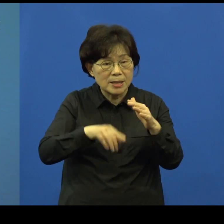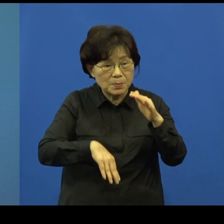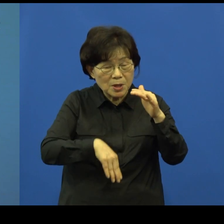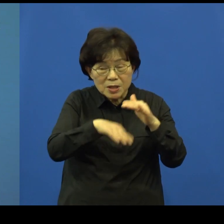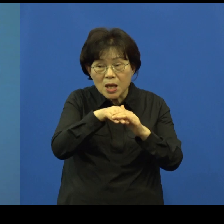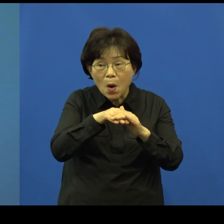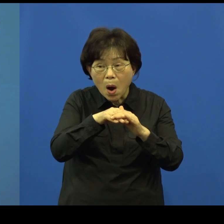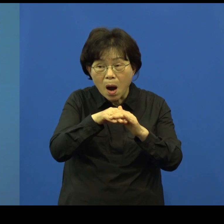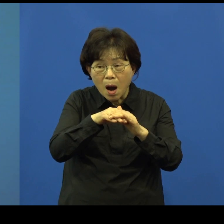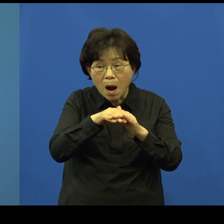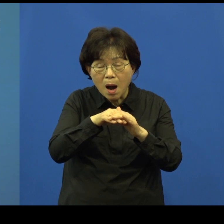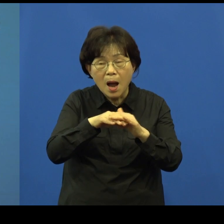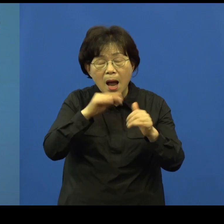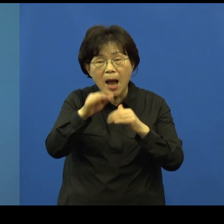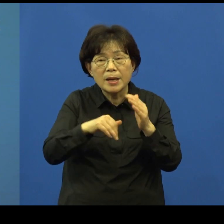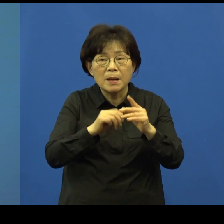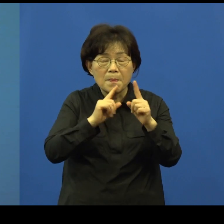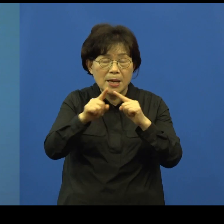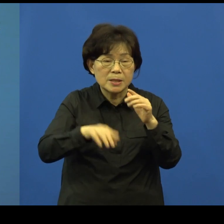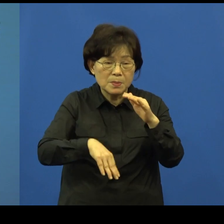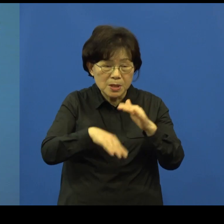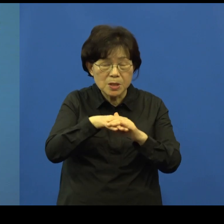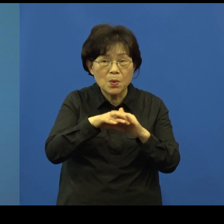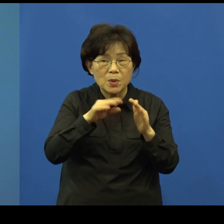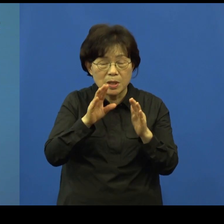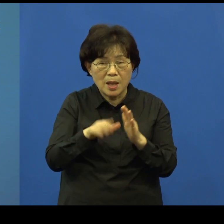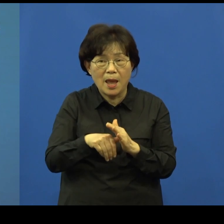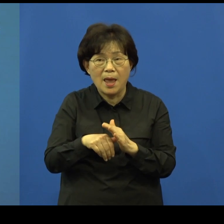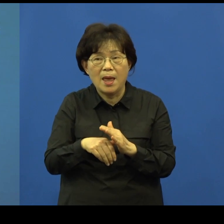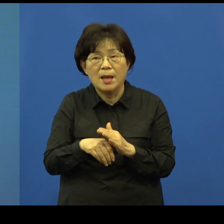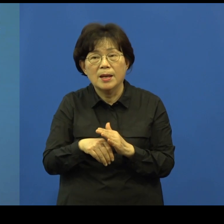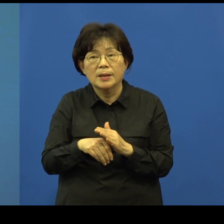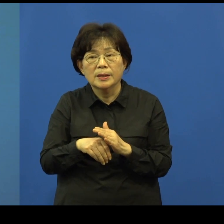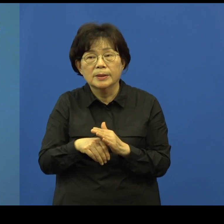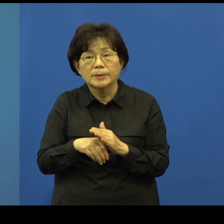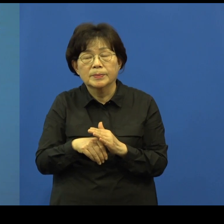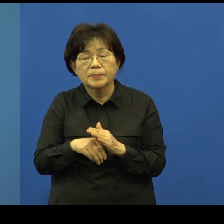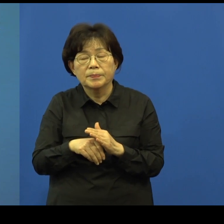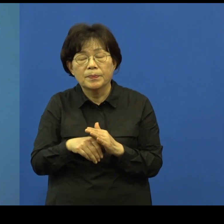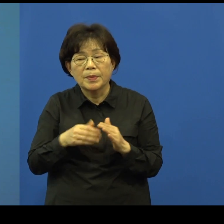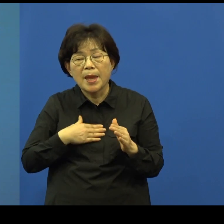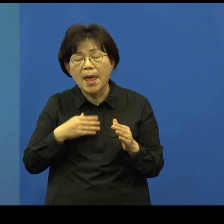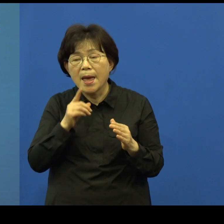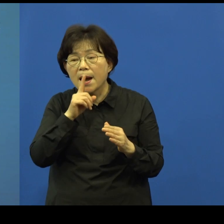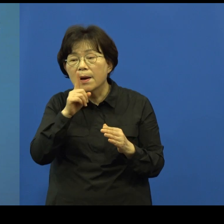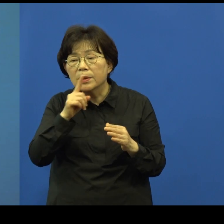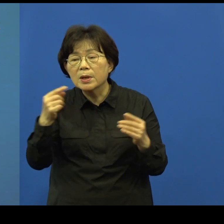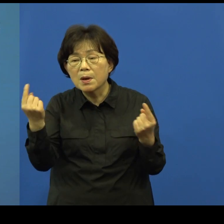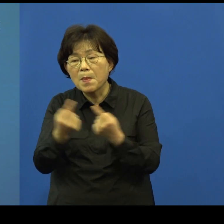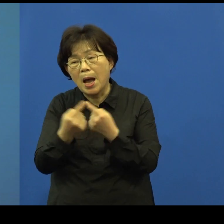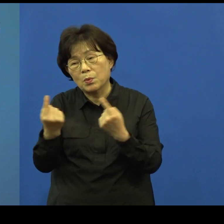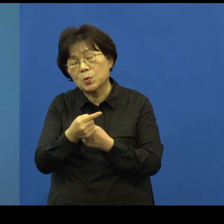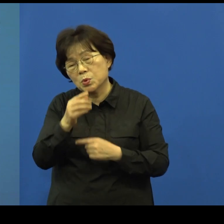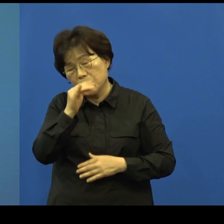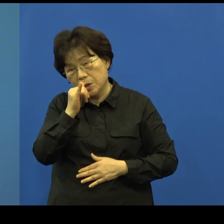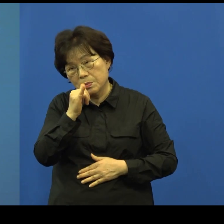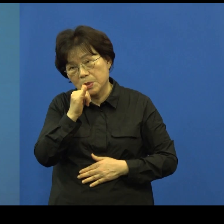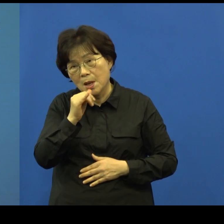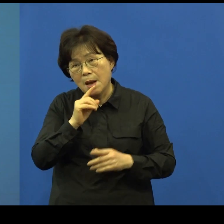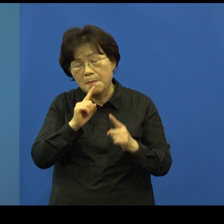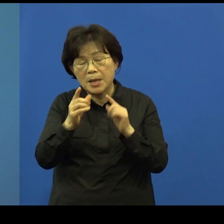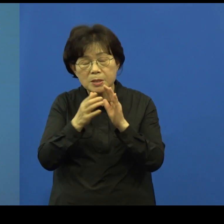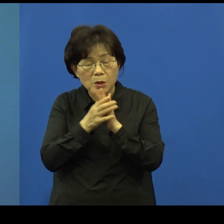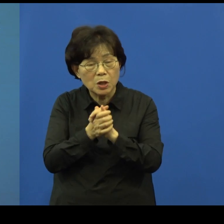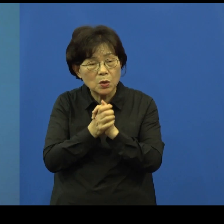입력은 내가 해야 되는 거죠. 하나님의 말씀을. 그래서 말씀과 기도 생활이 언어를 바꾸는 작업이에요. 그러니까 말씀과